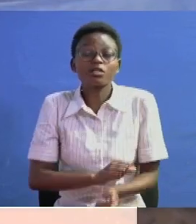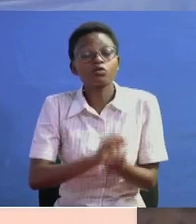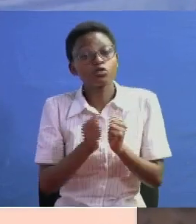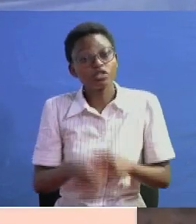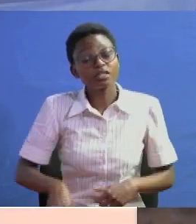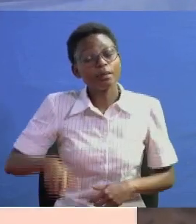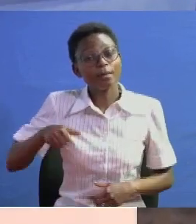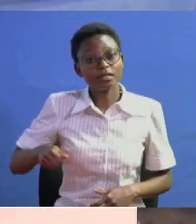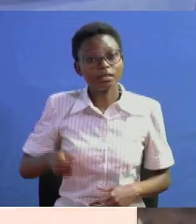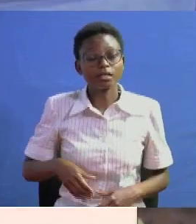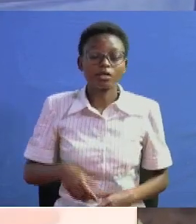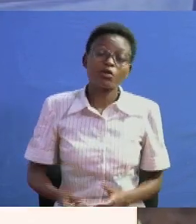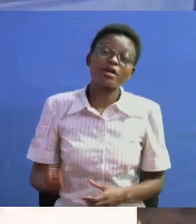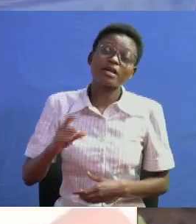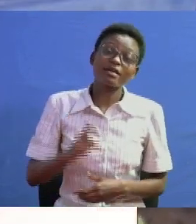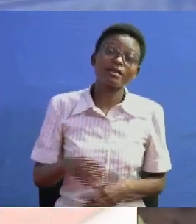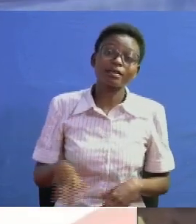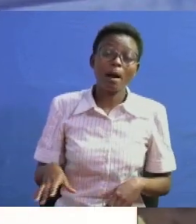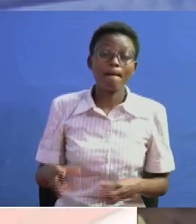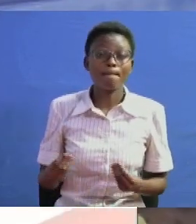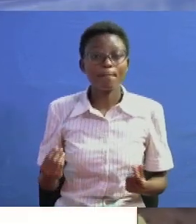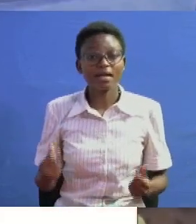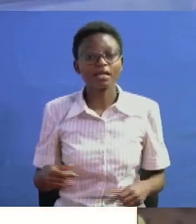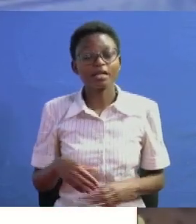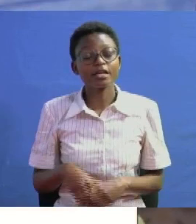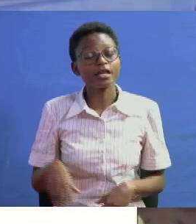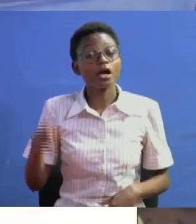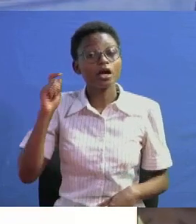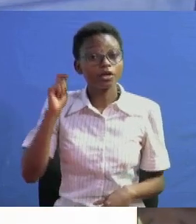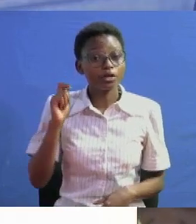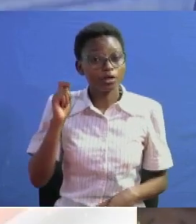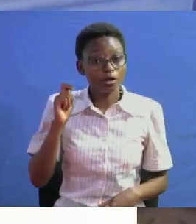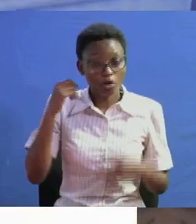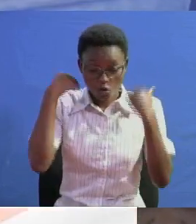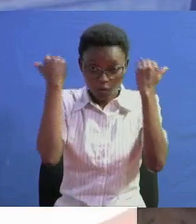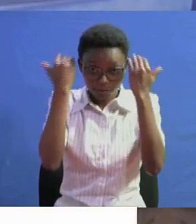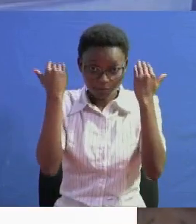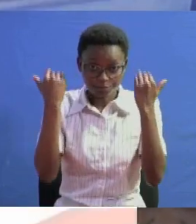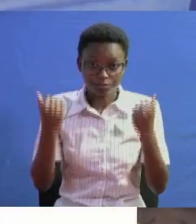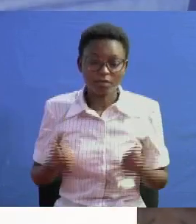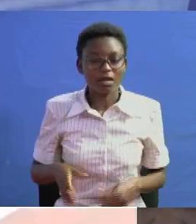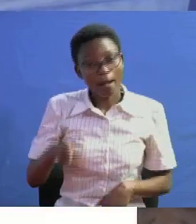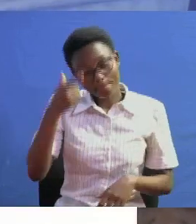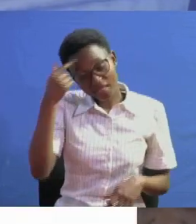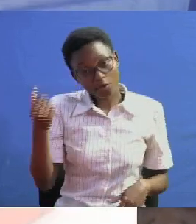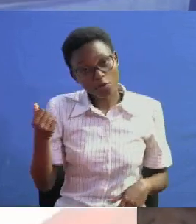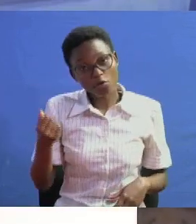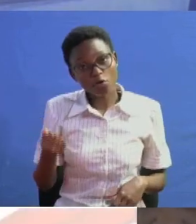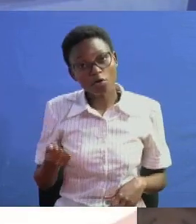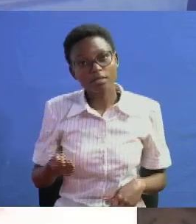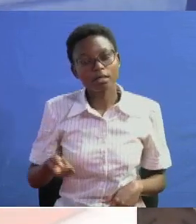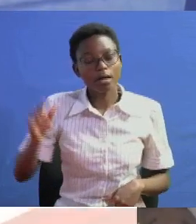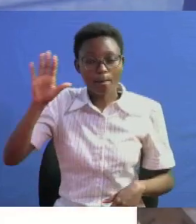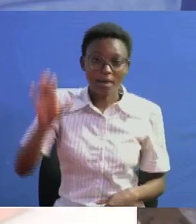pesa kwa judiciary. That is a work of parliament. It must be approved by parliament. Lakini kwa sababu bunge ni